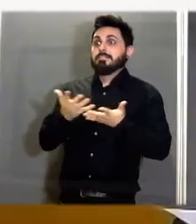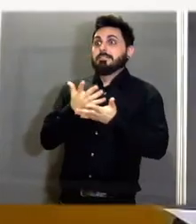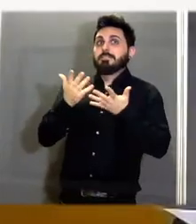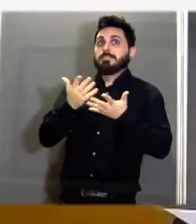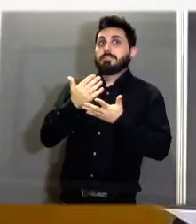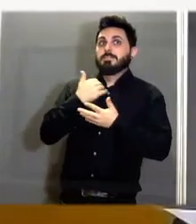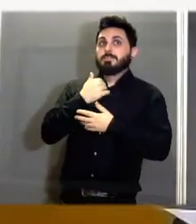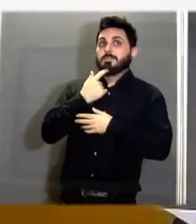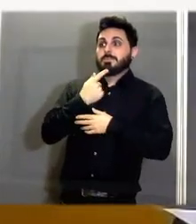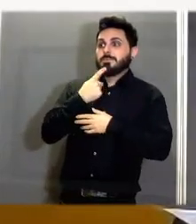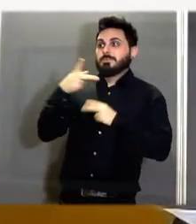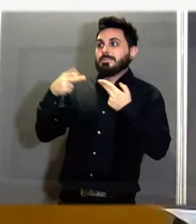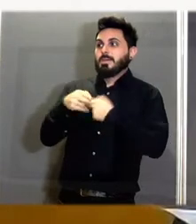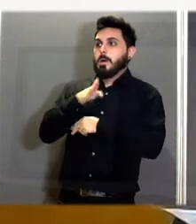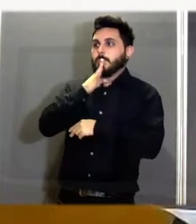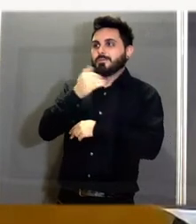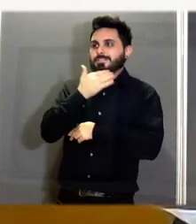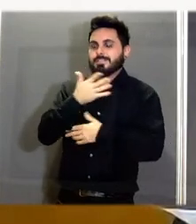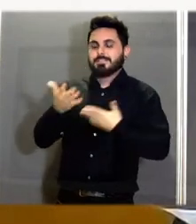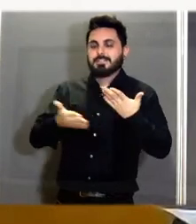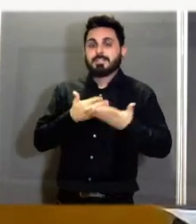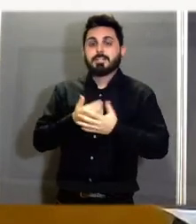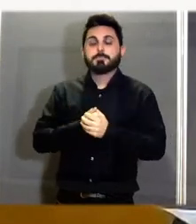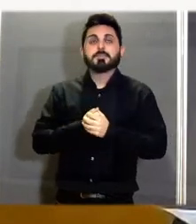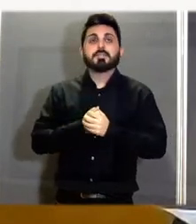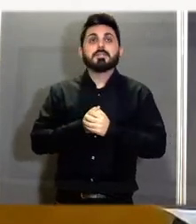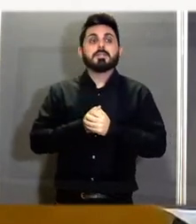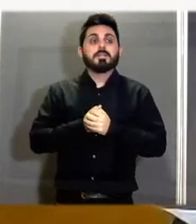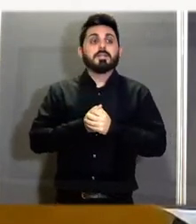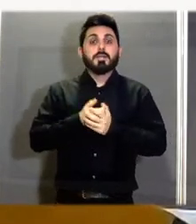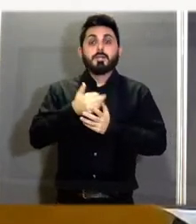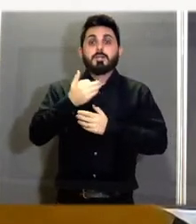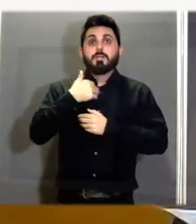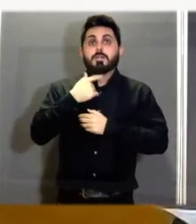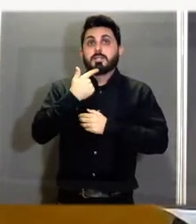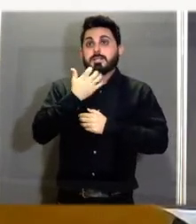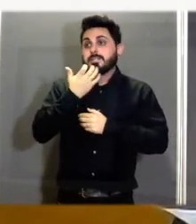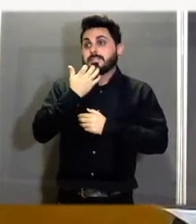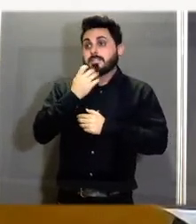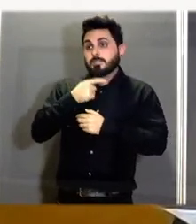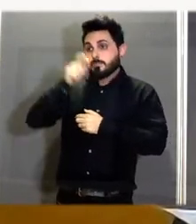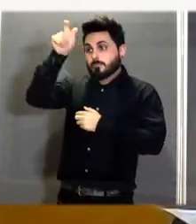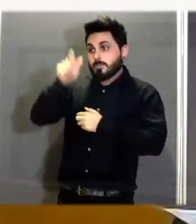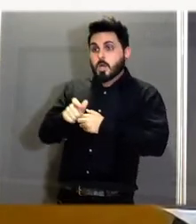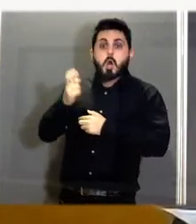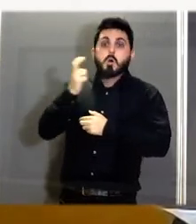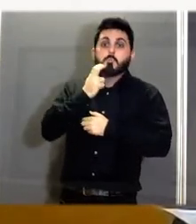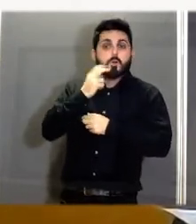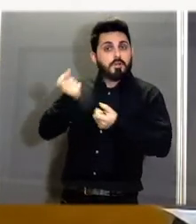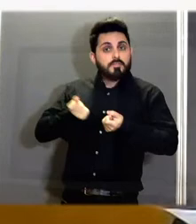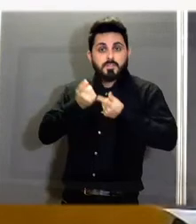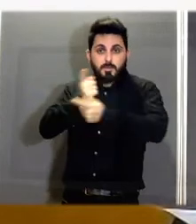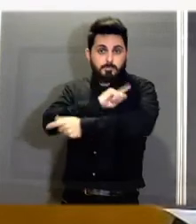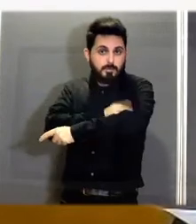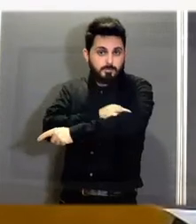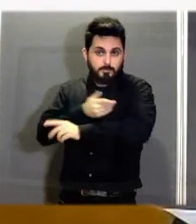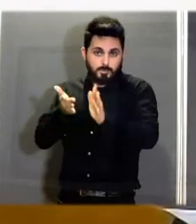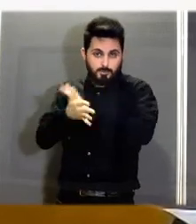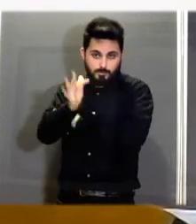No sé fins on m'ha sentit. El que deia senzillament és que quan es vegi por, s'hi posi coratge, que és el millor